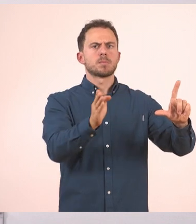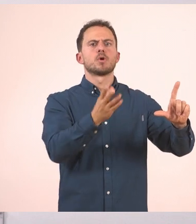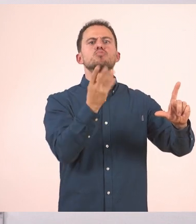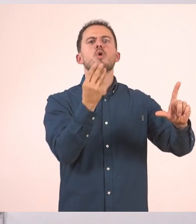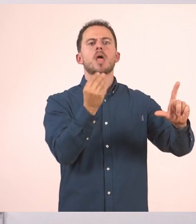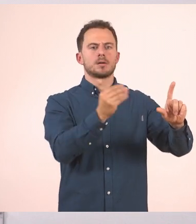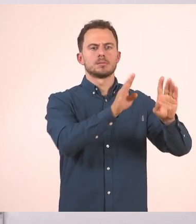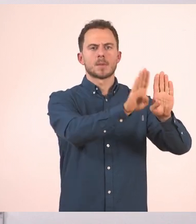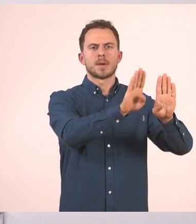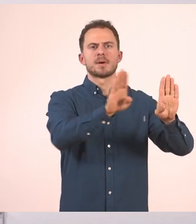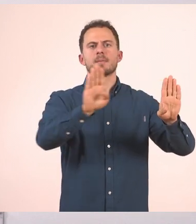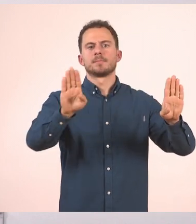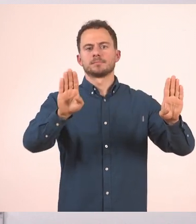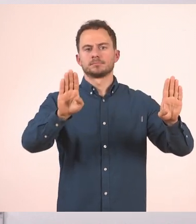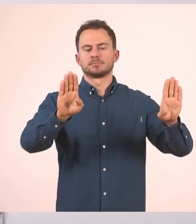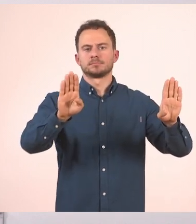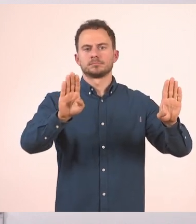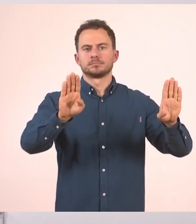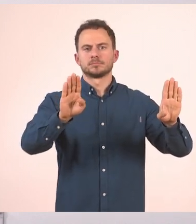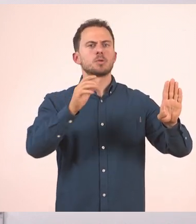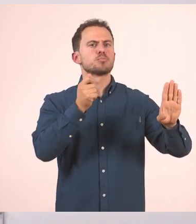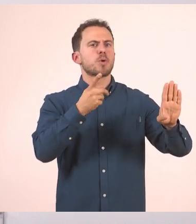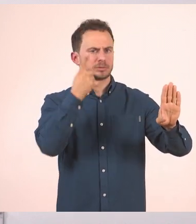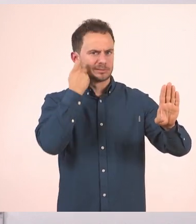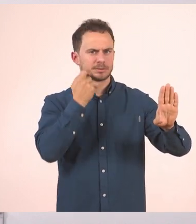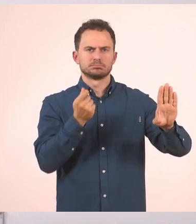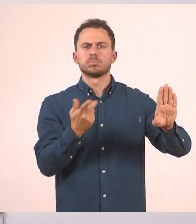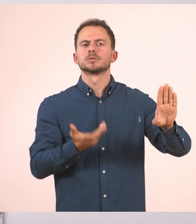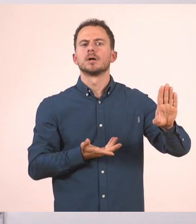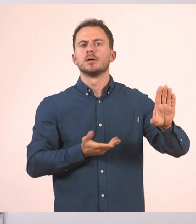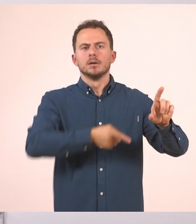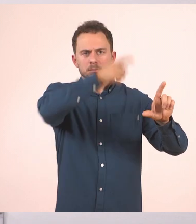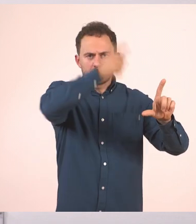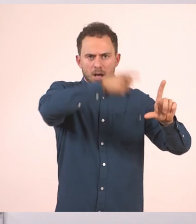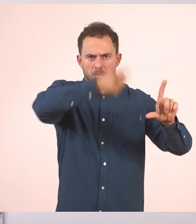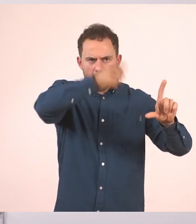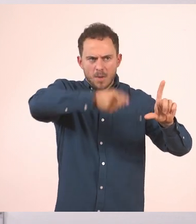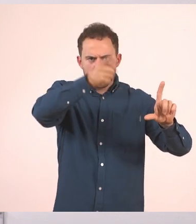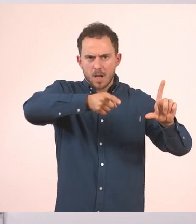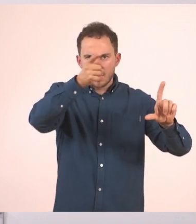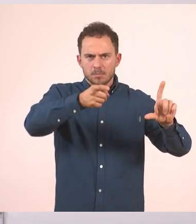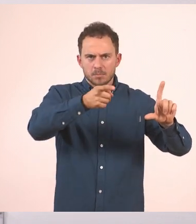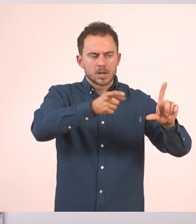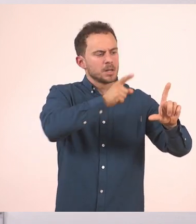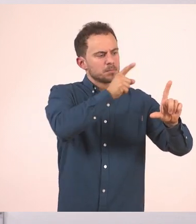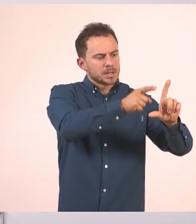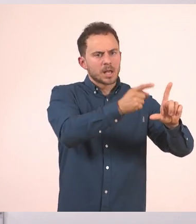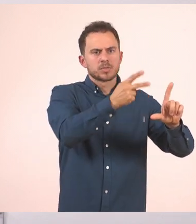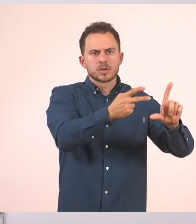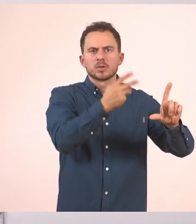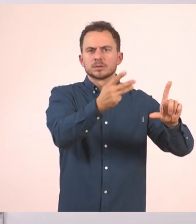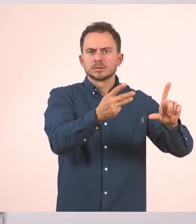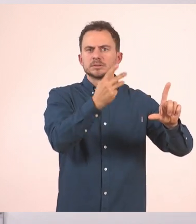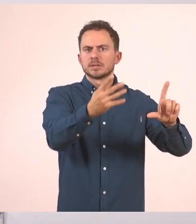Για να δούμε πόσα κομμάτια θα κάνουμε. Σε πόσες λωρίδες. Μετράμε. 1,